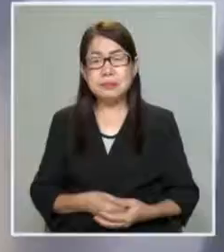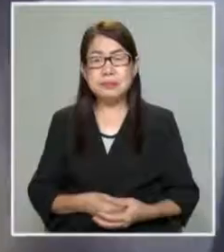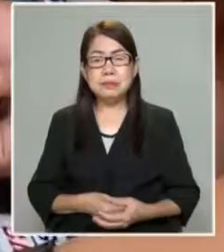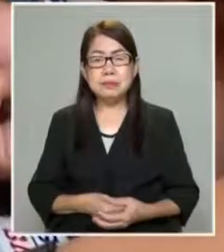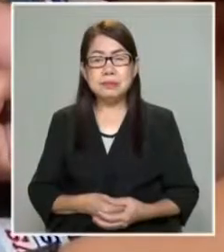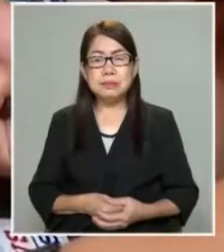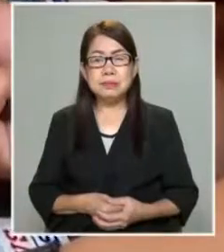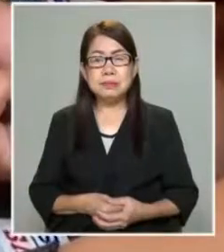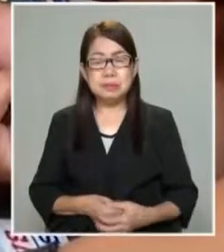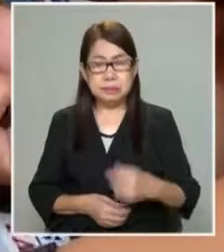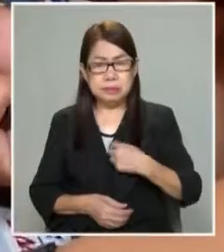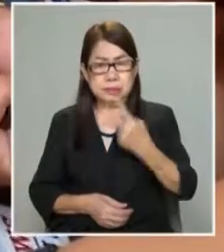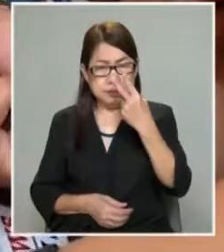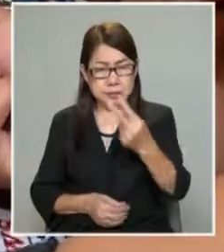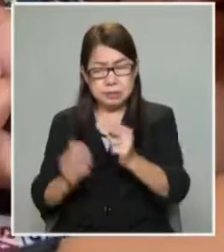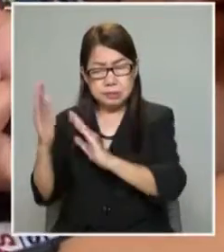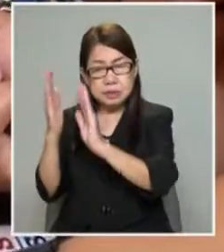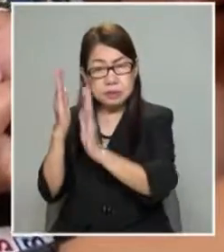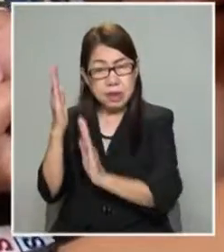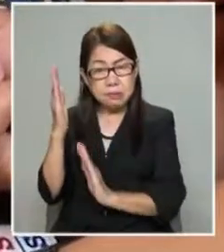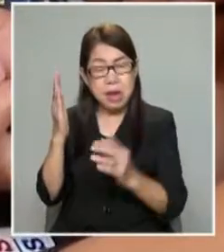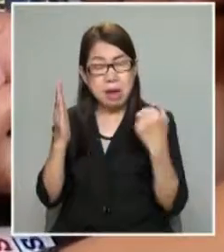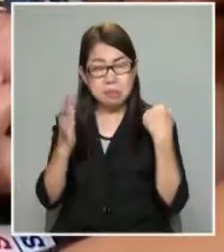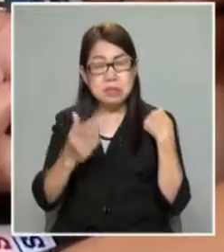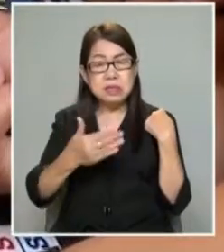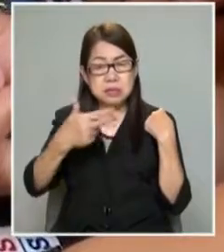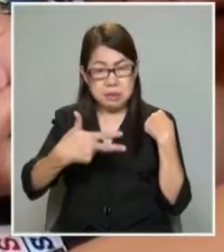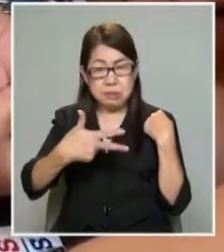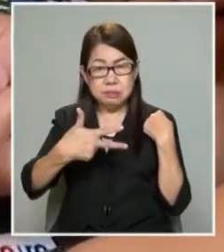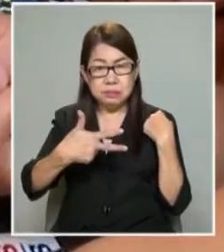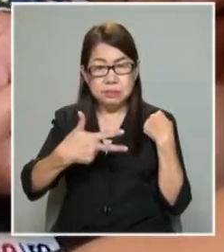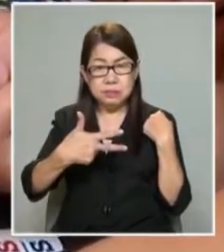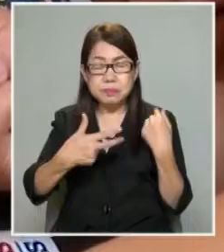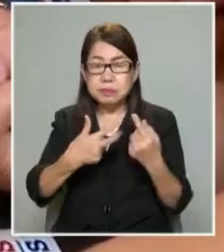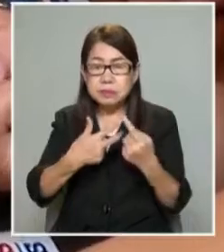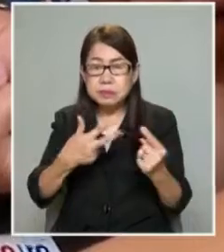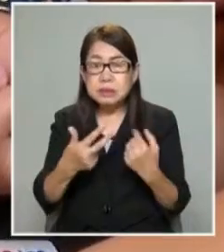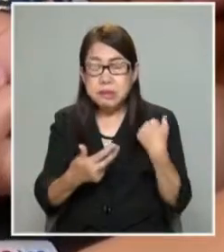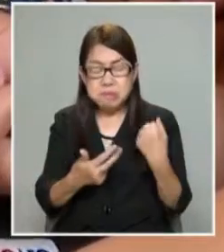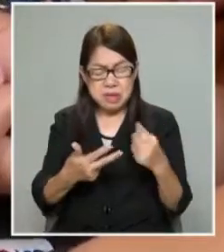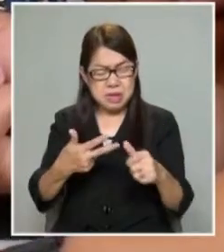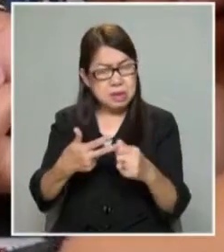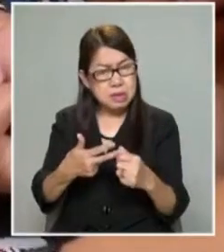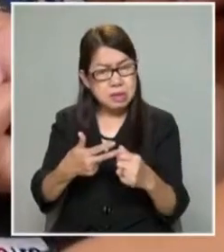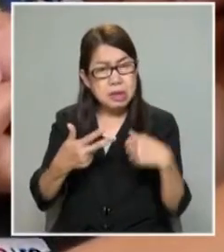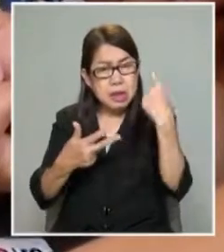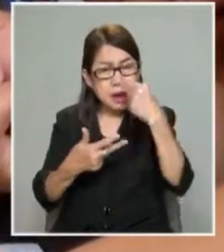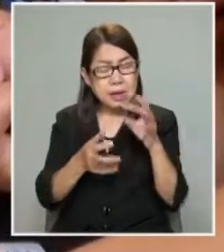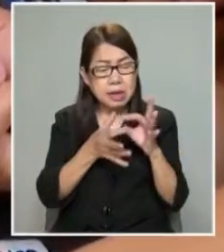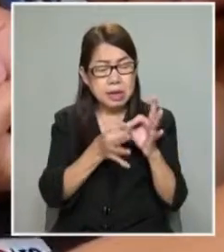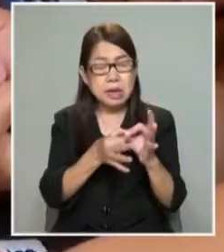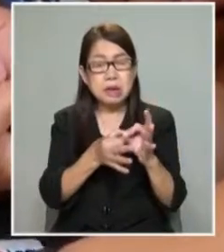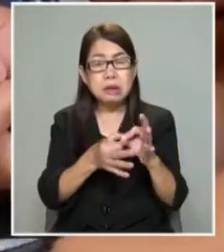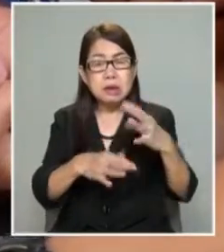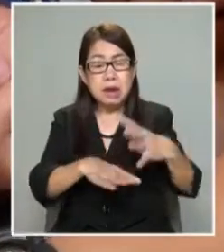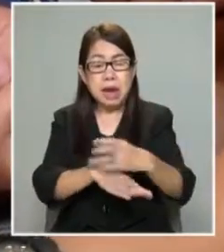ถ้าดูจากผังแล้วมันจะมีถึง3นะครับแต่ว่าจะมีคนหนึ่งที่เกี่ยวข้องกับนักการเมืองซึ่งเป็นหล